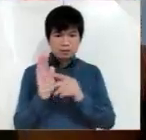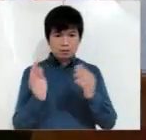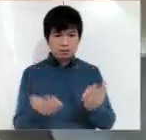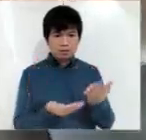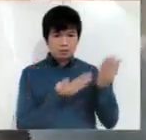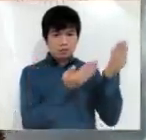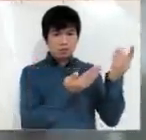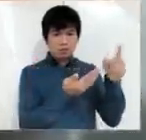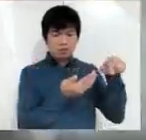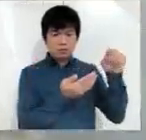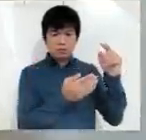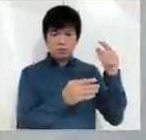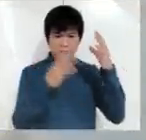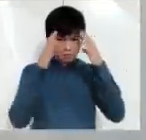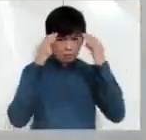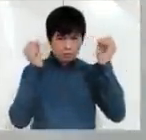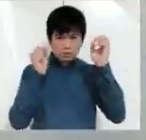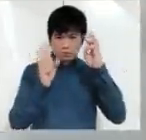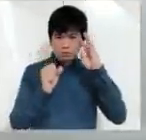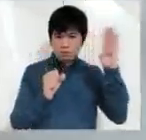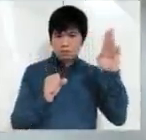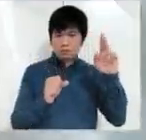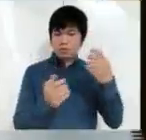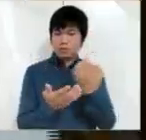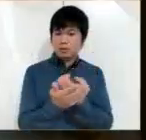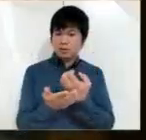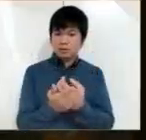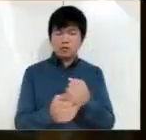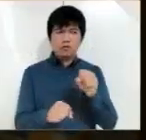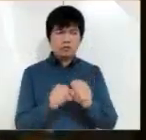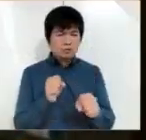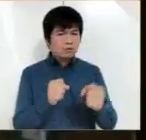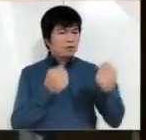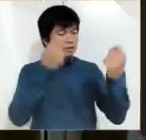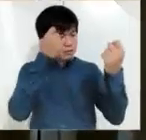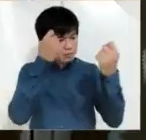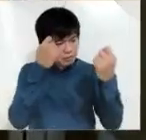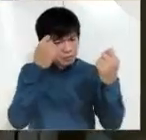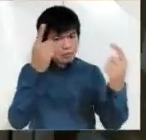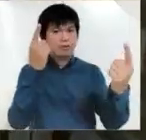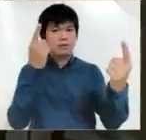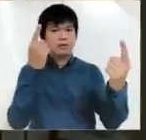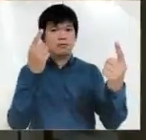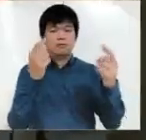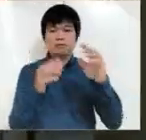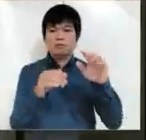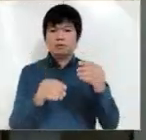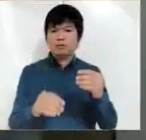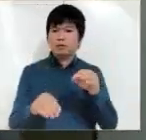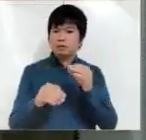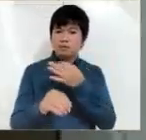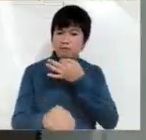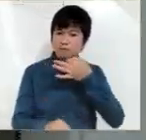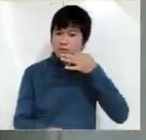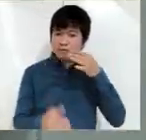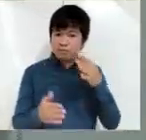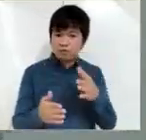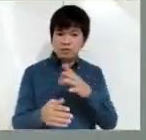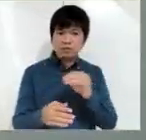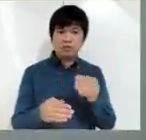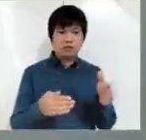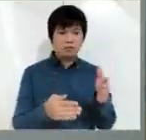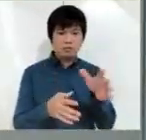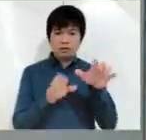pagdating sa sektor ng ekonomiya. Kaya naman naiintindihan daw ni Laurel ang mga magsasaka at mangingisda. Personal